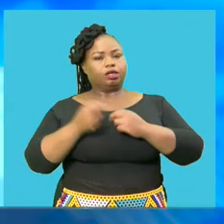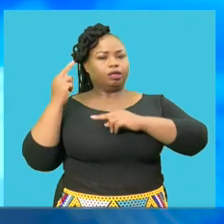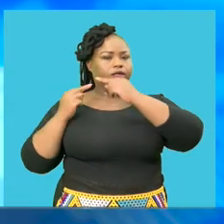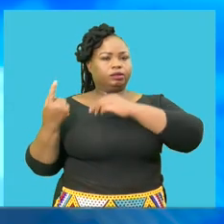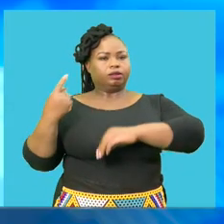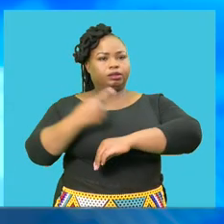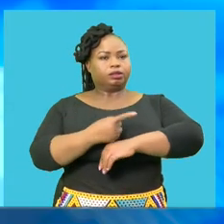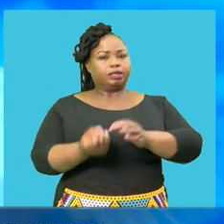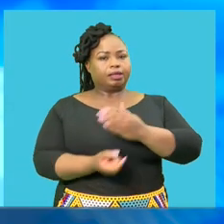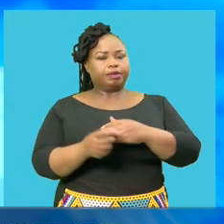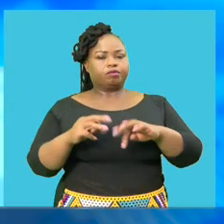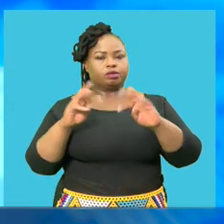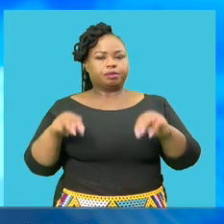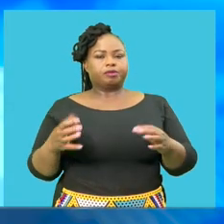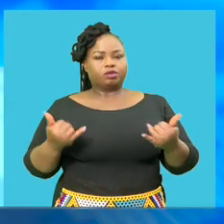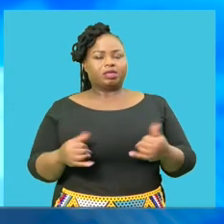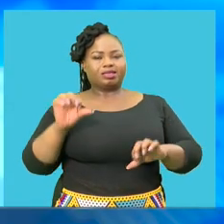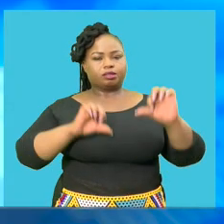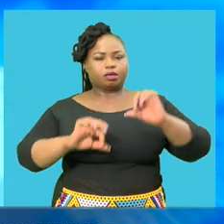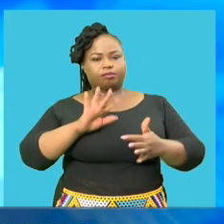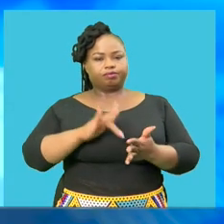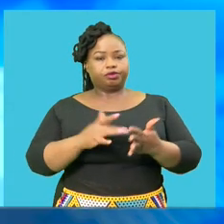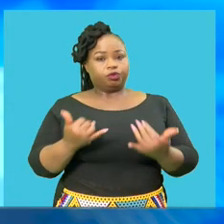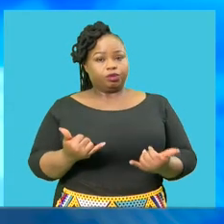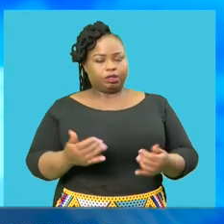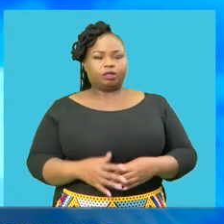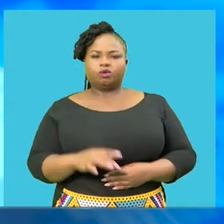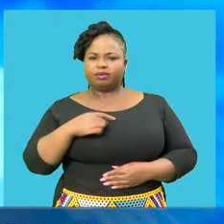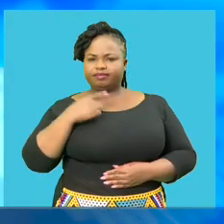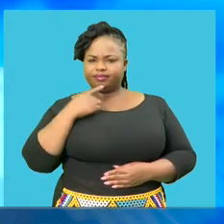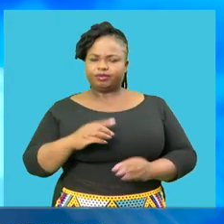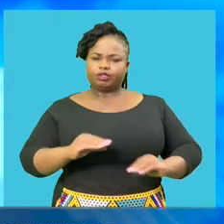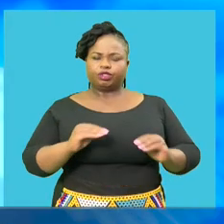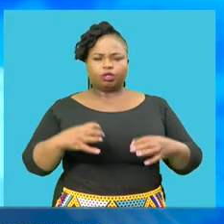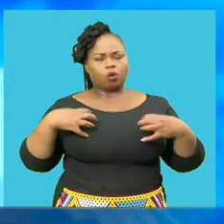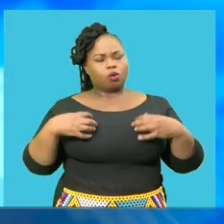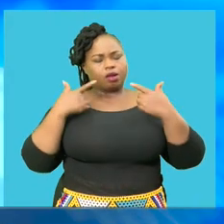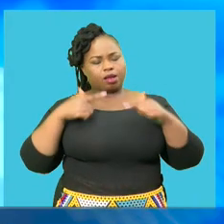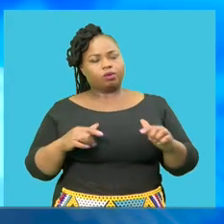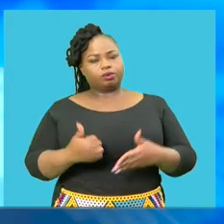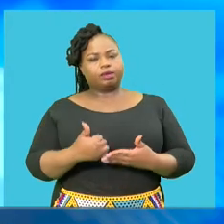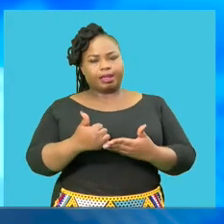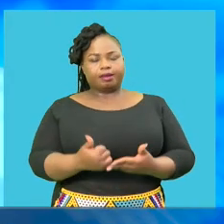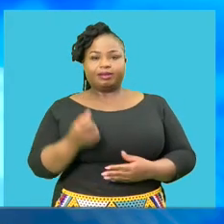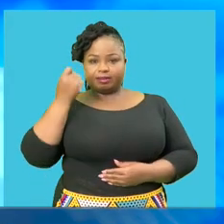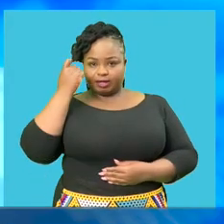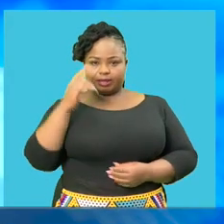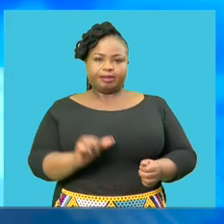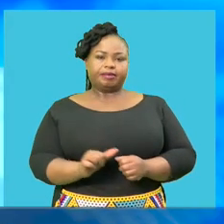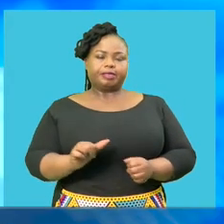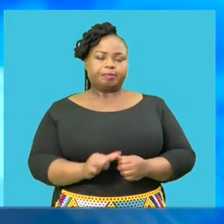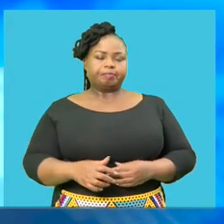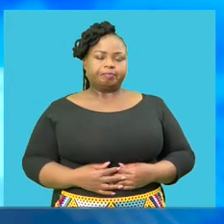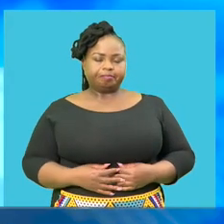Newtown ikali niko na mklanje. Umpatiswa utu ukfundisa aba fundi nko lwimlobalo nkobe kuna kubangeta kubabakonde lula oku aba